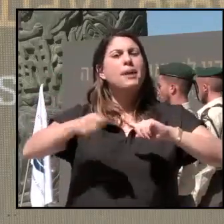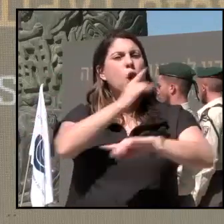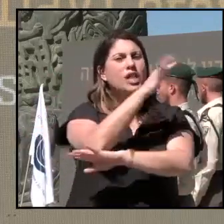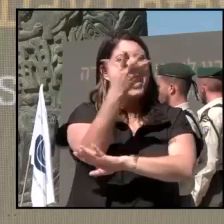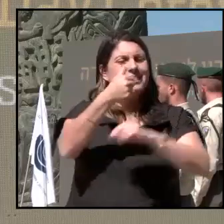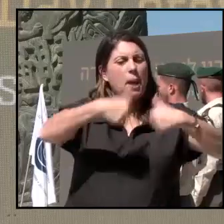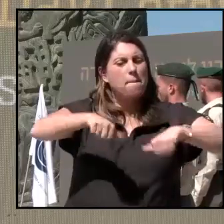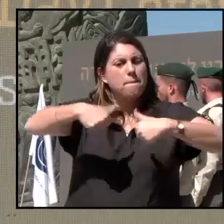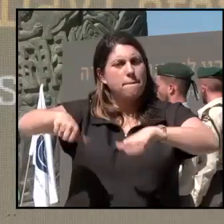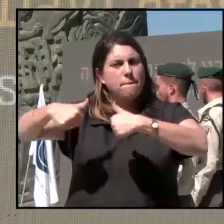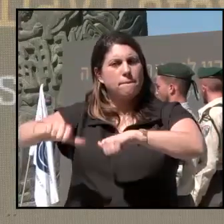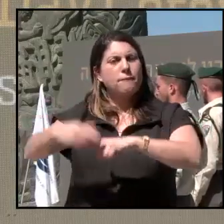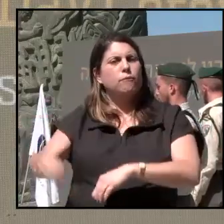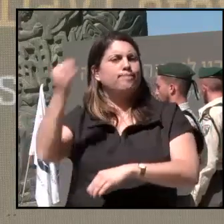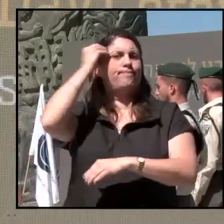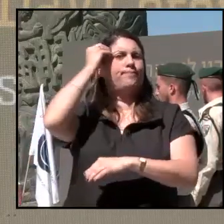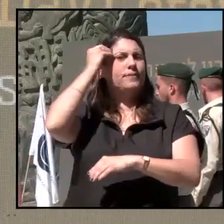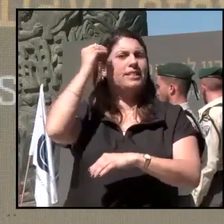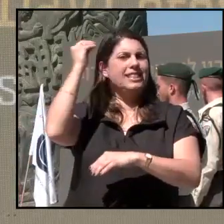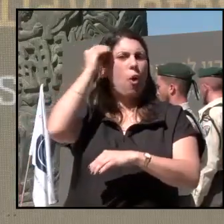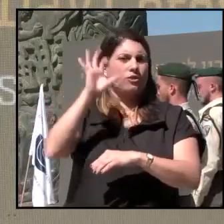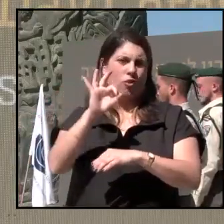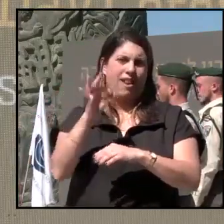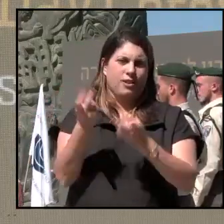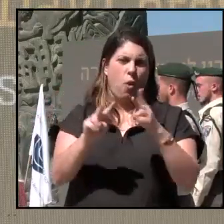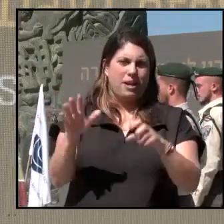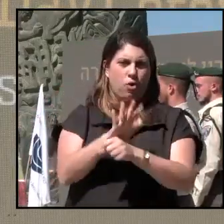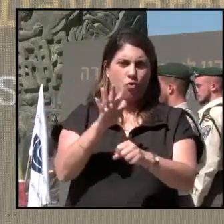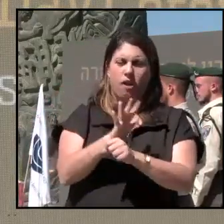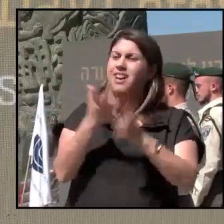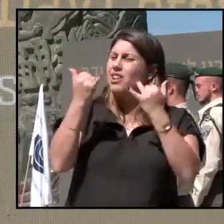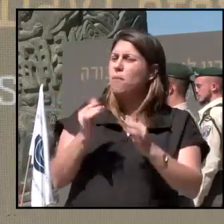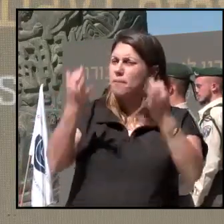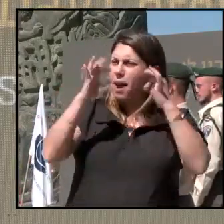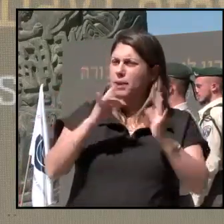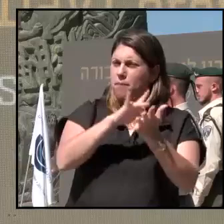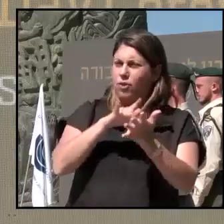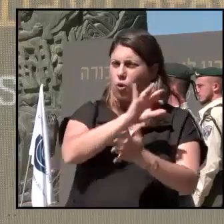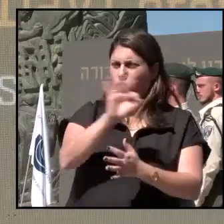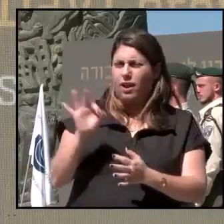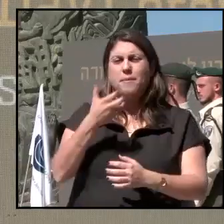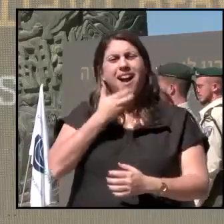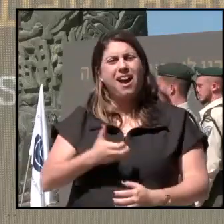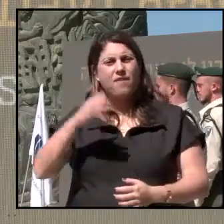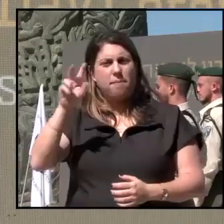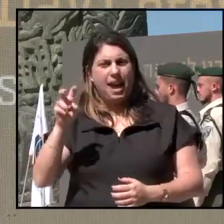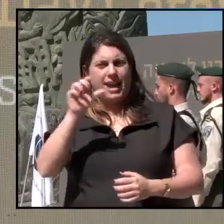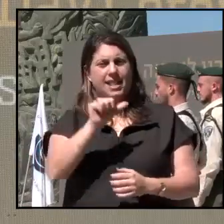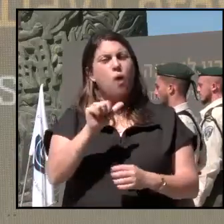השואה כבר יותר מ-70 שנה. מכבדים אותנו היום כאן בנוכחותם הרב עמיחי אליהו, שר